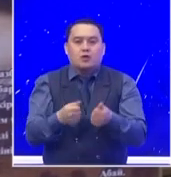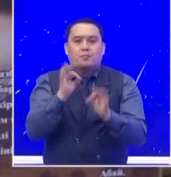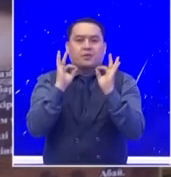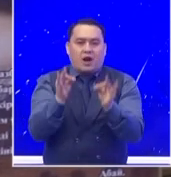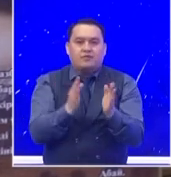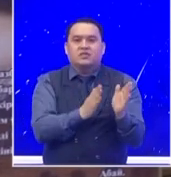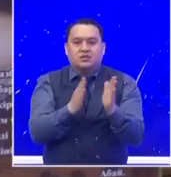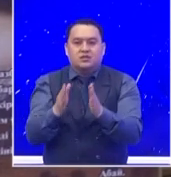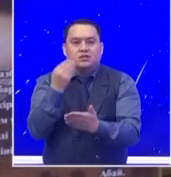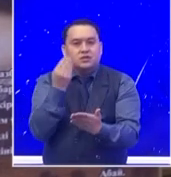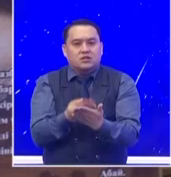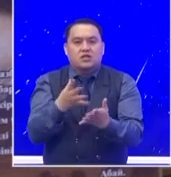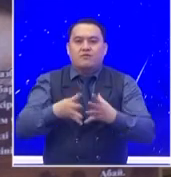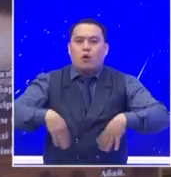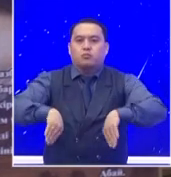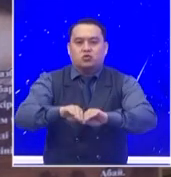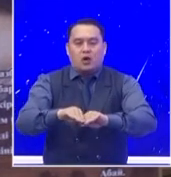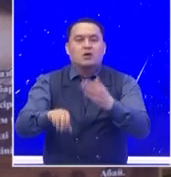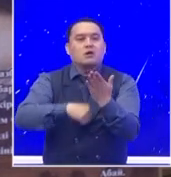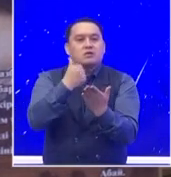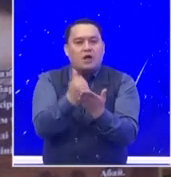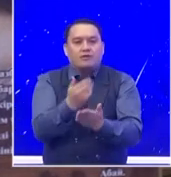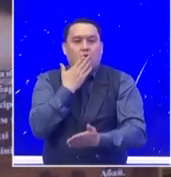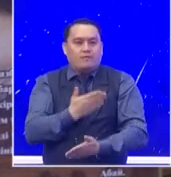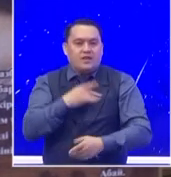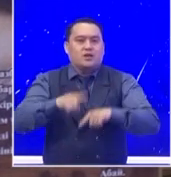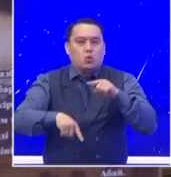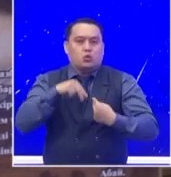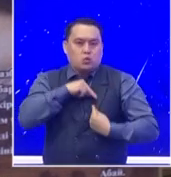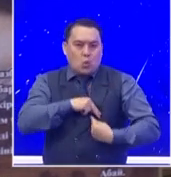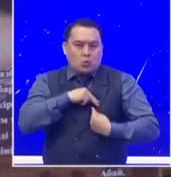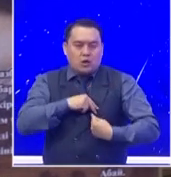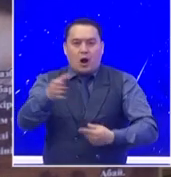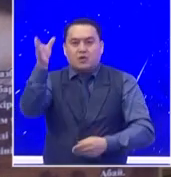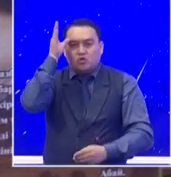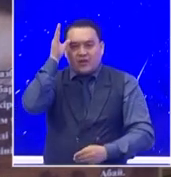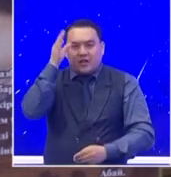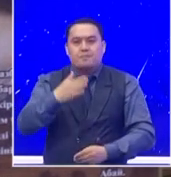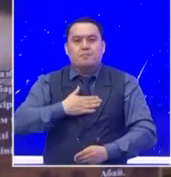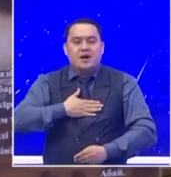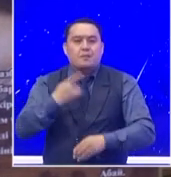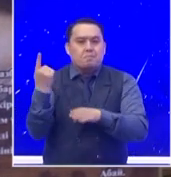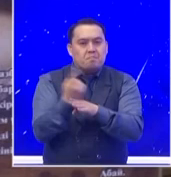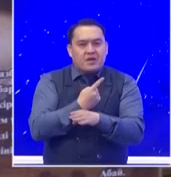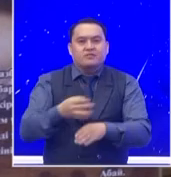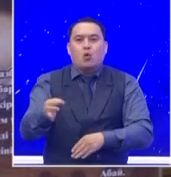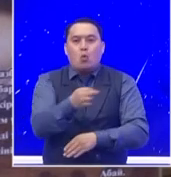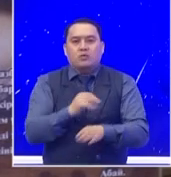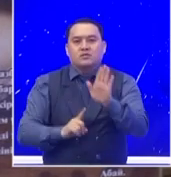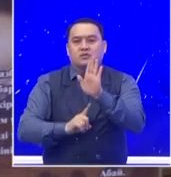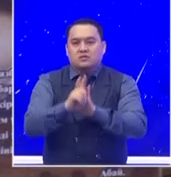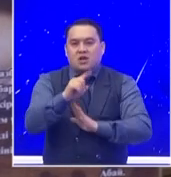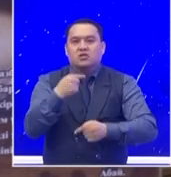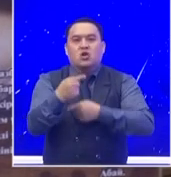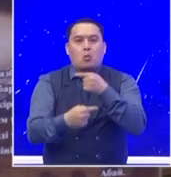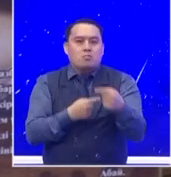правильную систему ценностей в обществе, основанную на патриотизме, трудолюбии, образованности. Мы одни из первых в области, начавшие